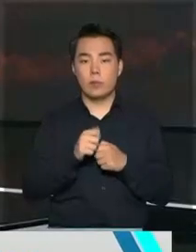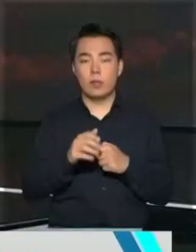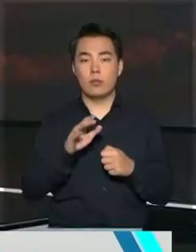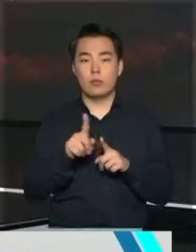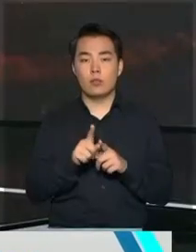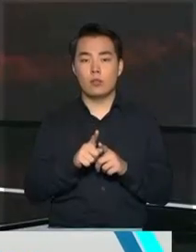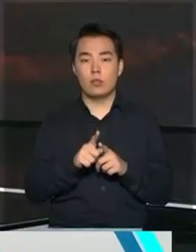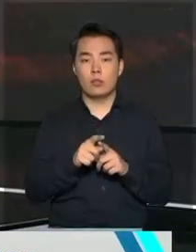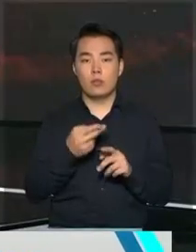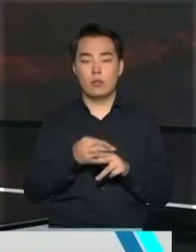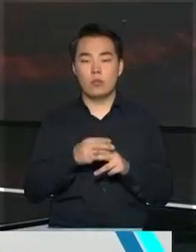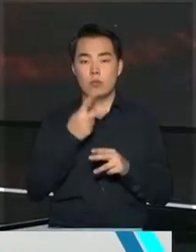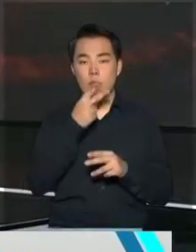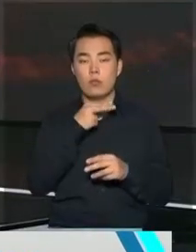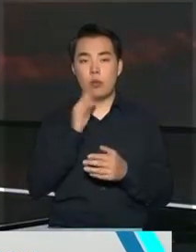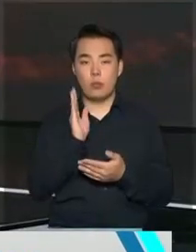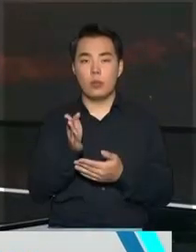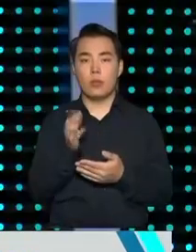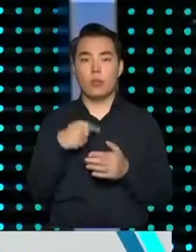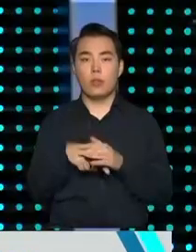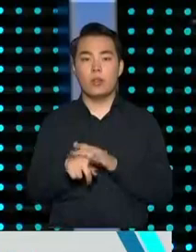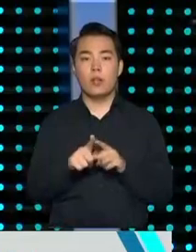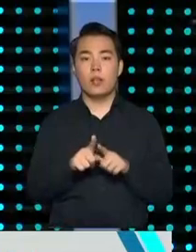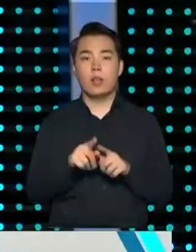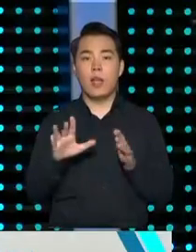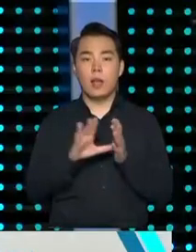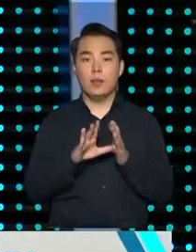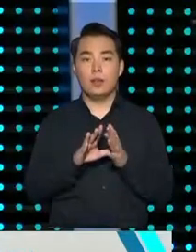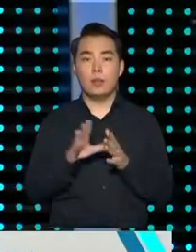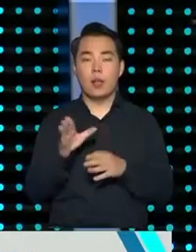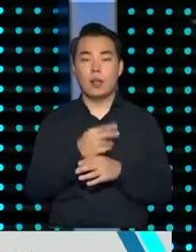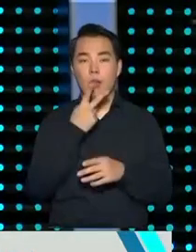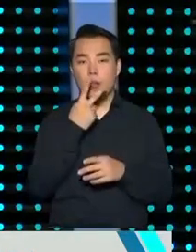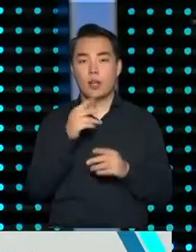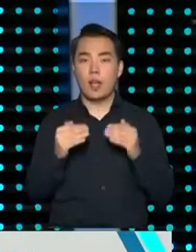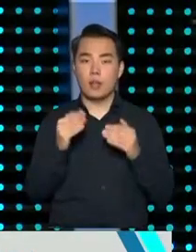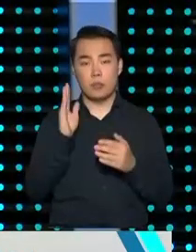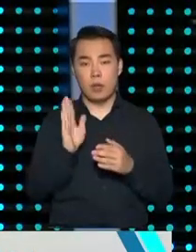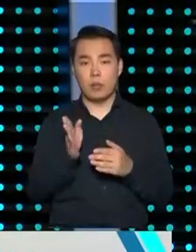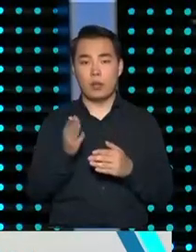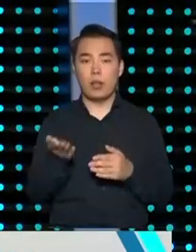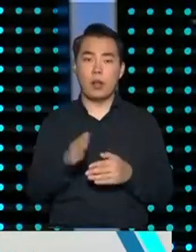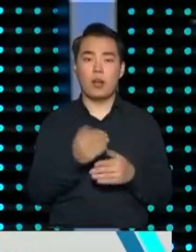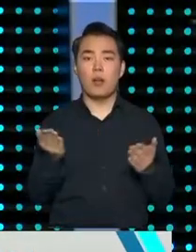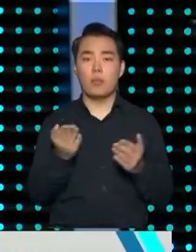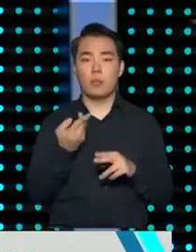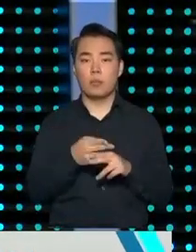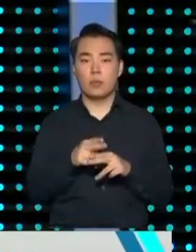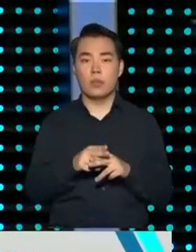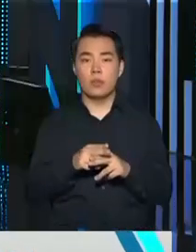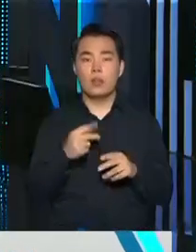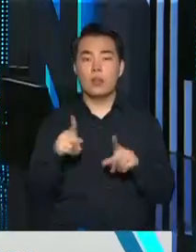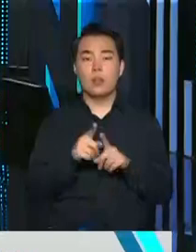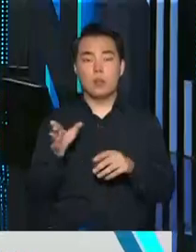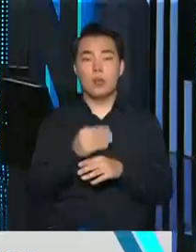беріледі. Жақсы, ал мынау баламалы қуаттың дәстүрлі энергиядан айырмашылығы бар ма? Иә, айырмашылықтары өте көп. Оның